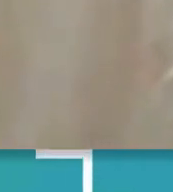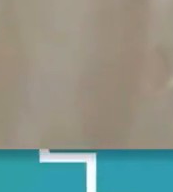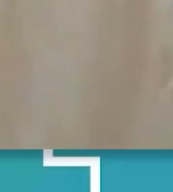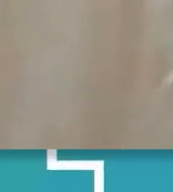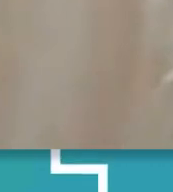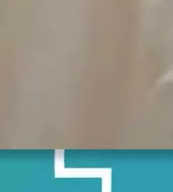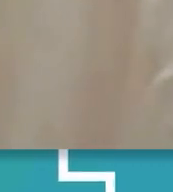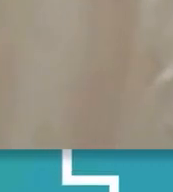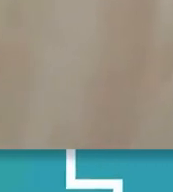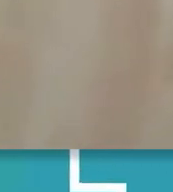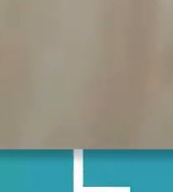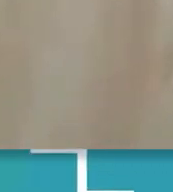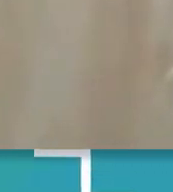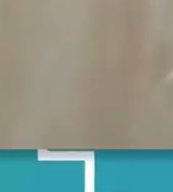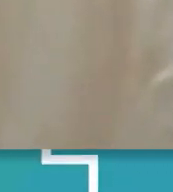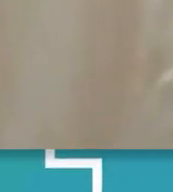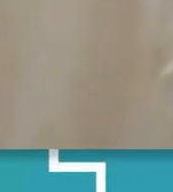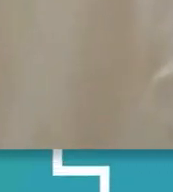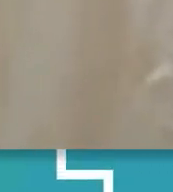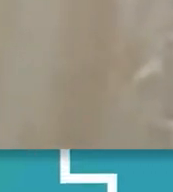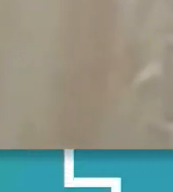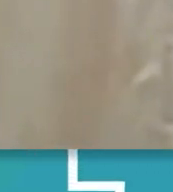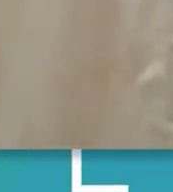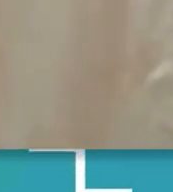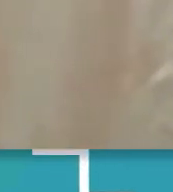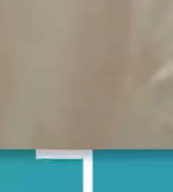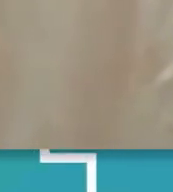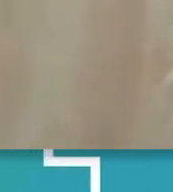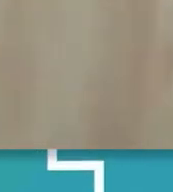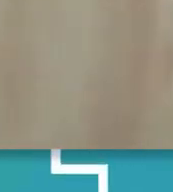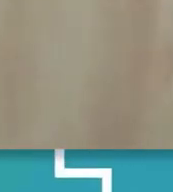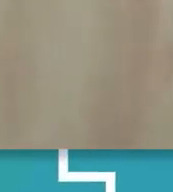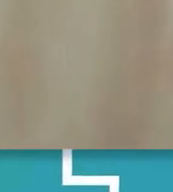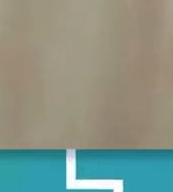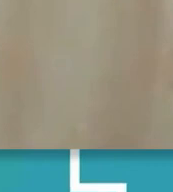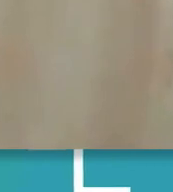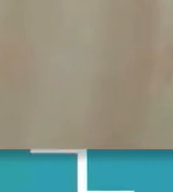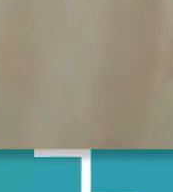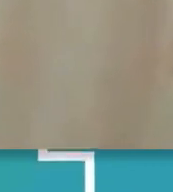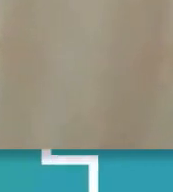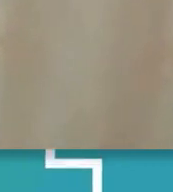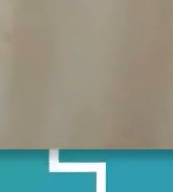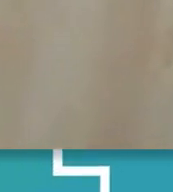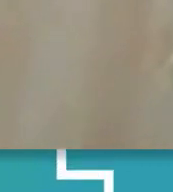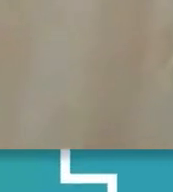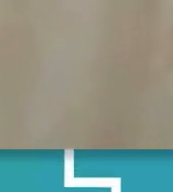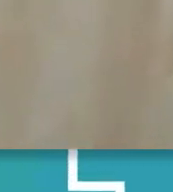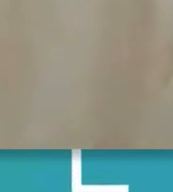Guru memberi ilmu masuk pantun kita